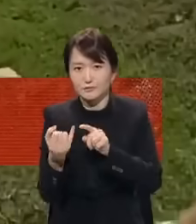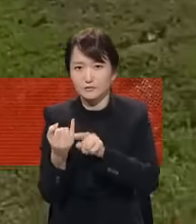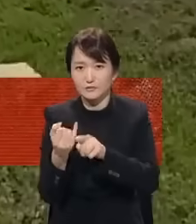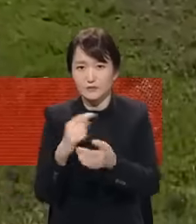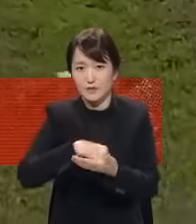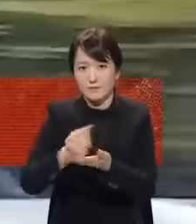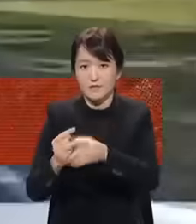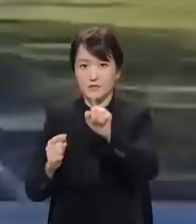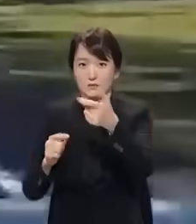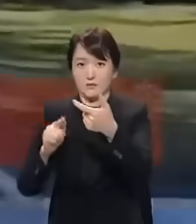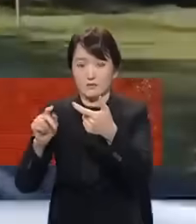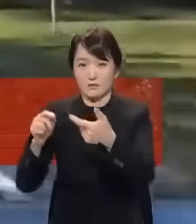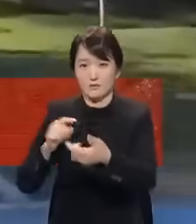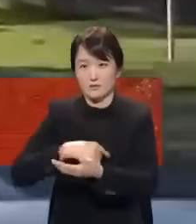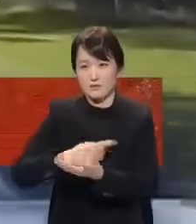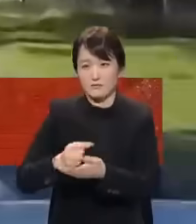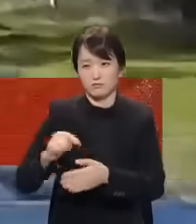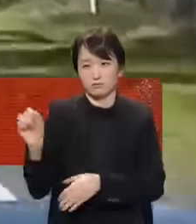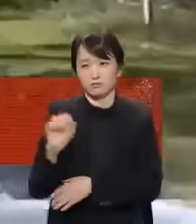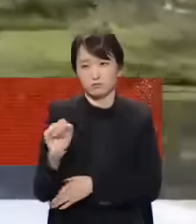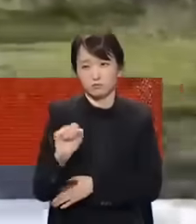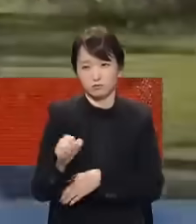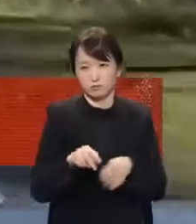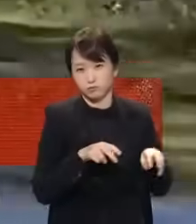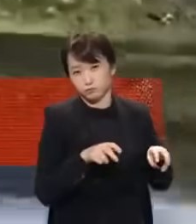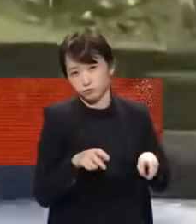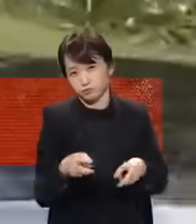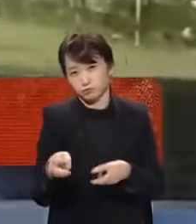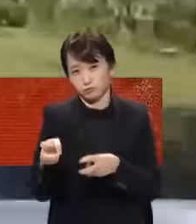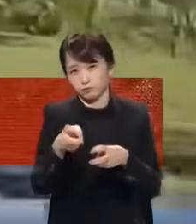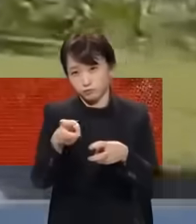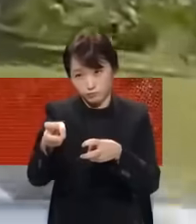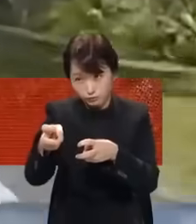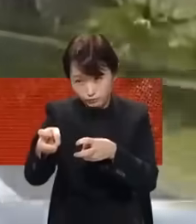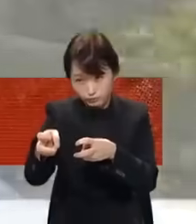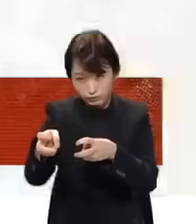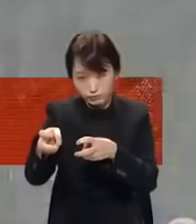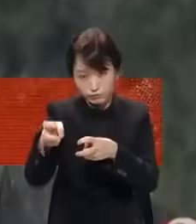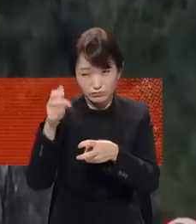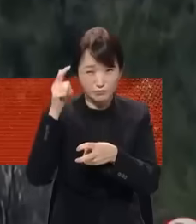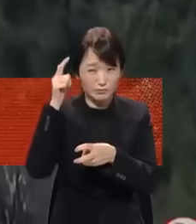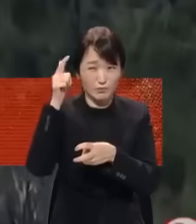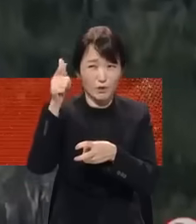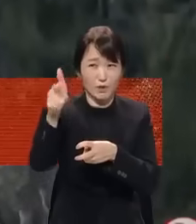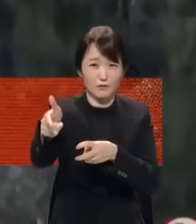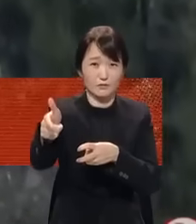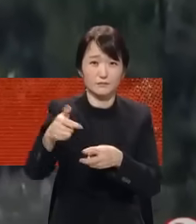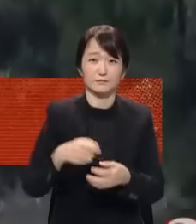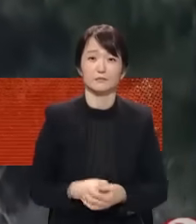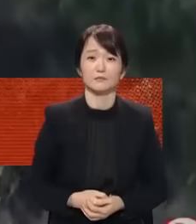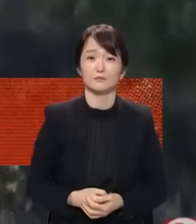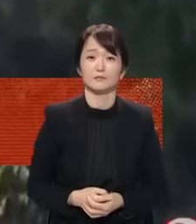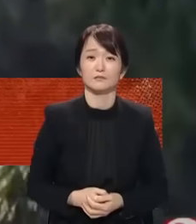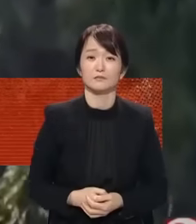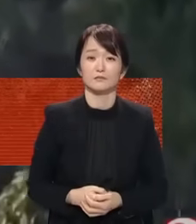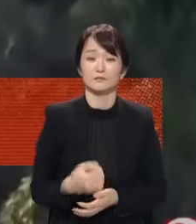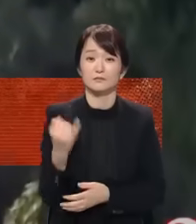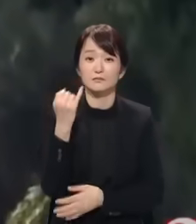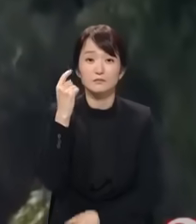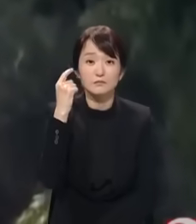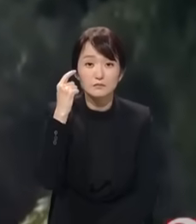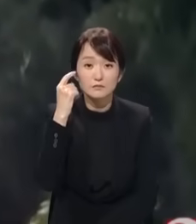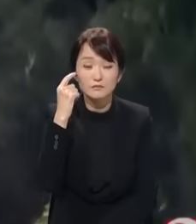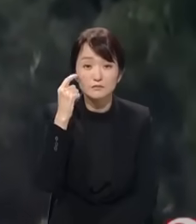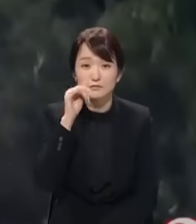시속 160km로 무섭게 질주했습니다. 그리고 이 경찰의 시야에서 금방 사라졌습니다. 하지만 얼마 지나지 않아서 이